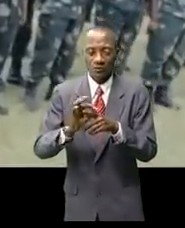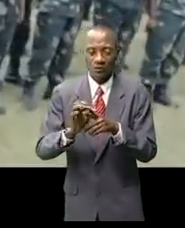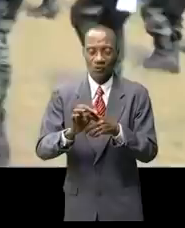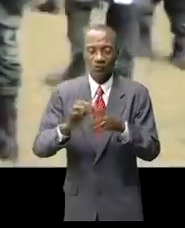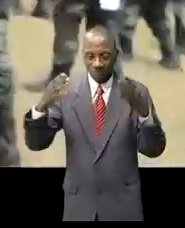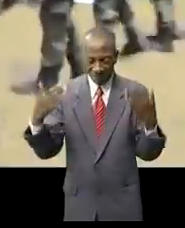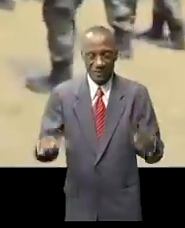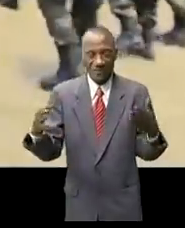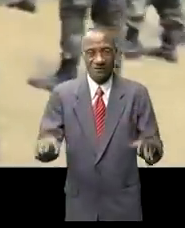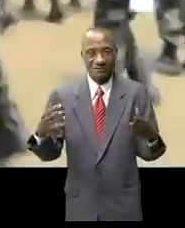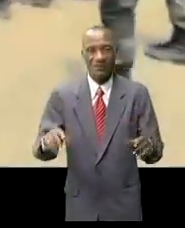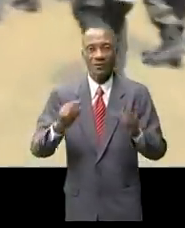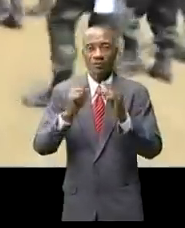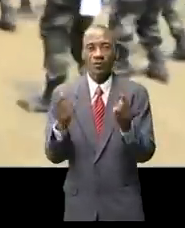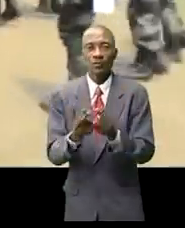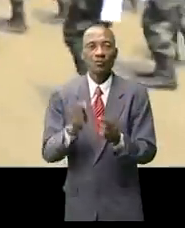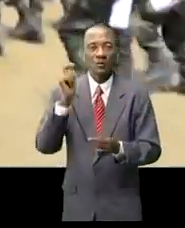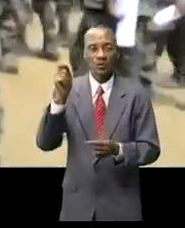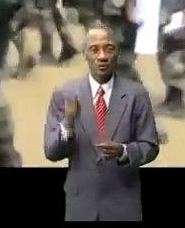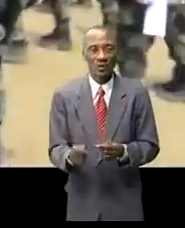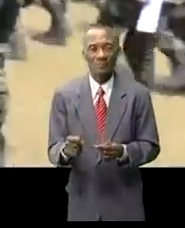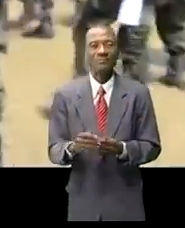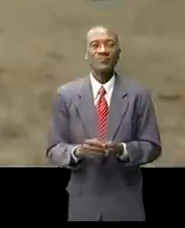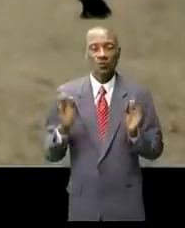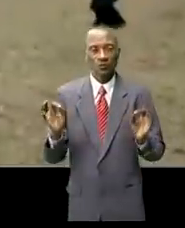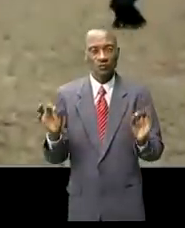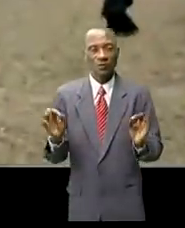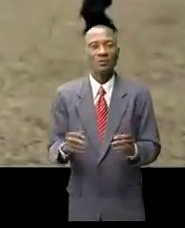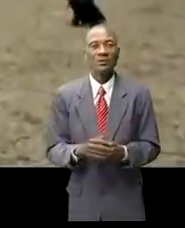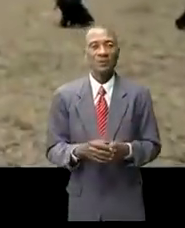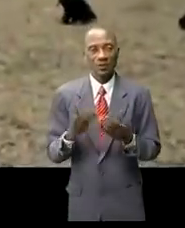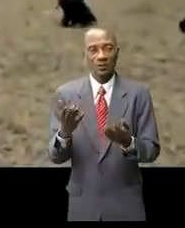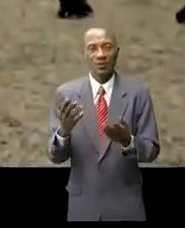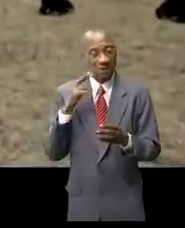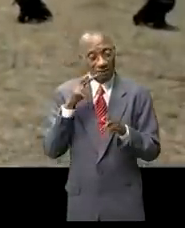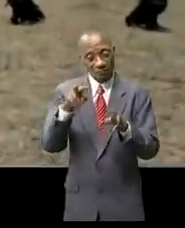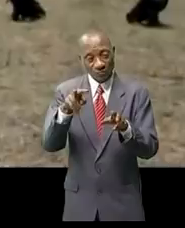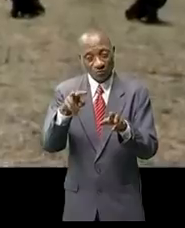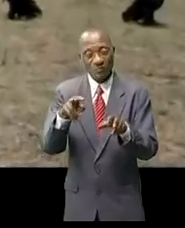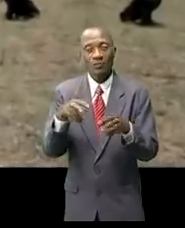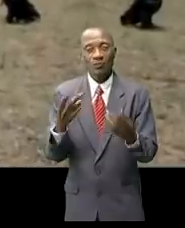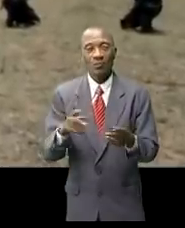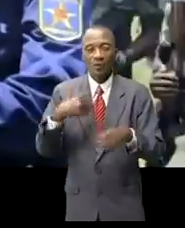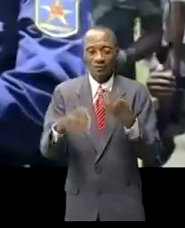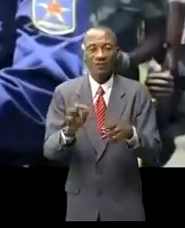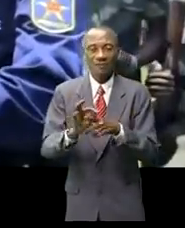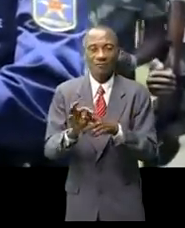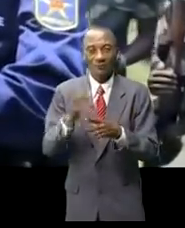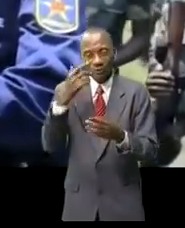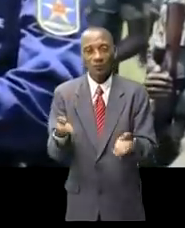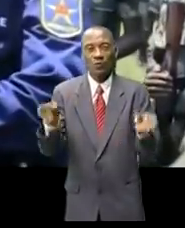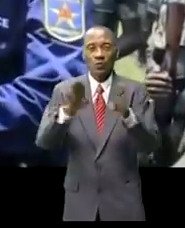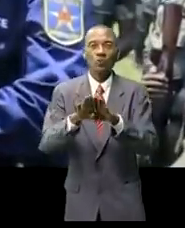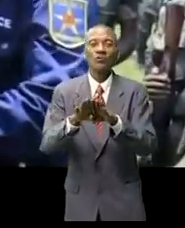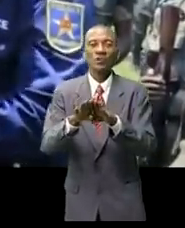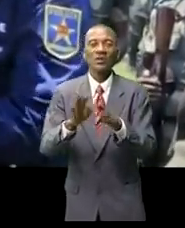officiers et soldats du 3206 régiment de la 32e région ont été formés au combat de jungle, au principe de tir avec